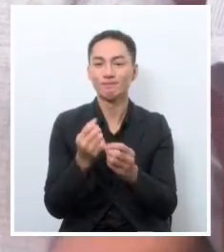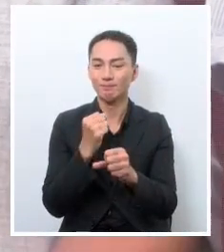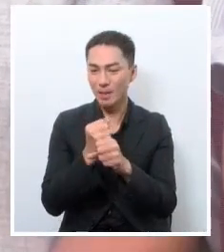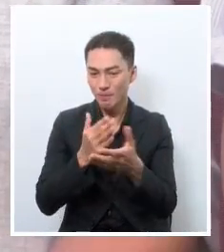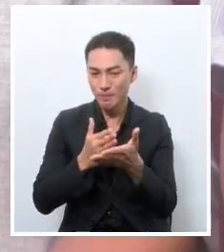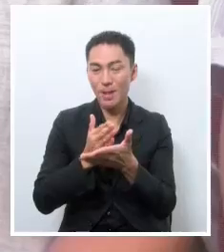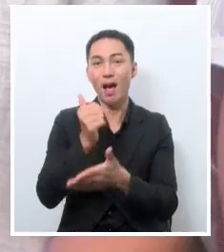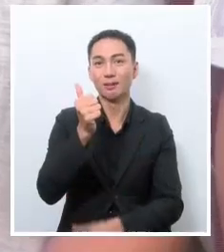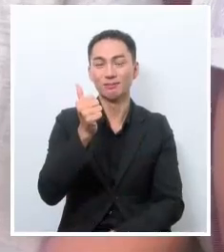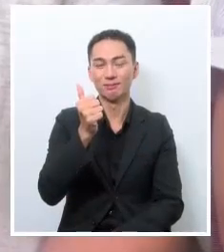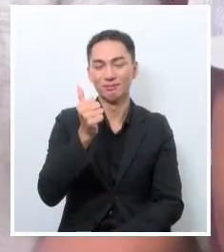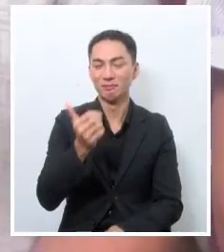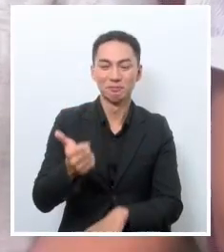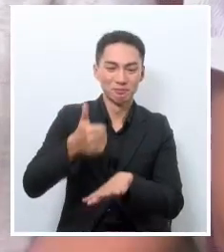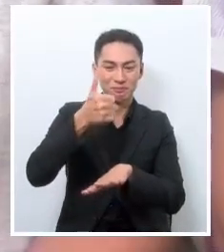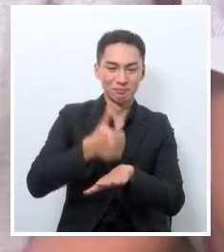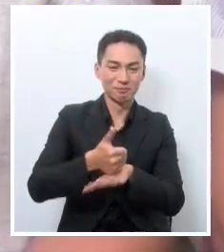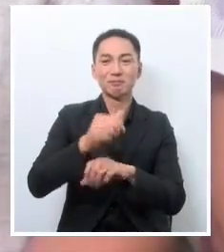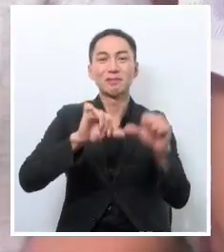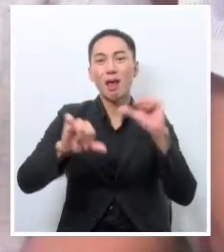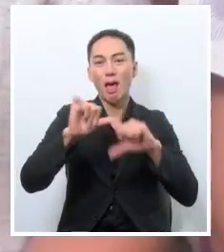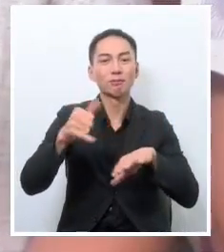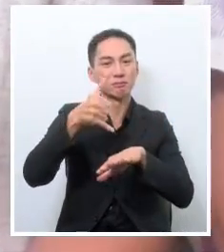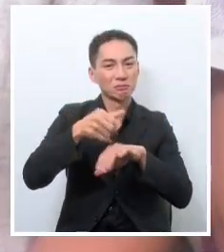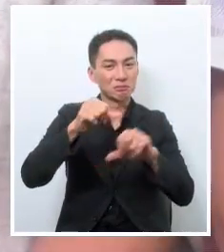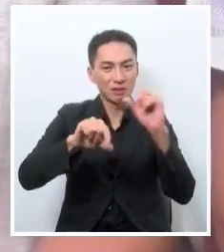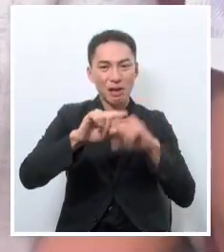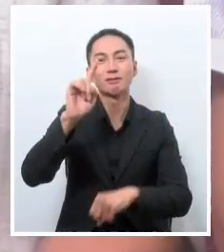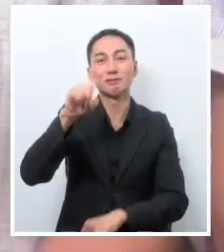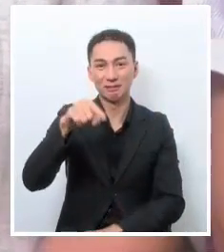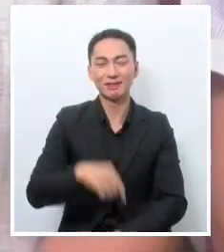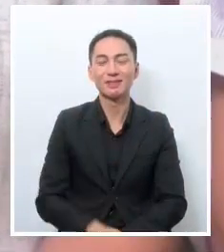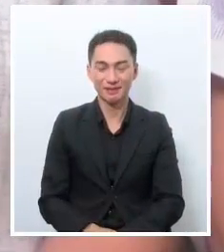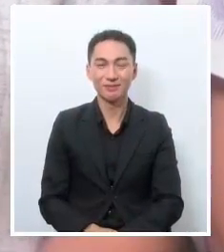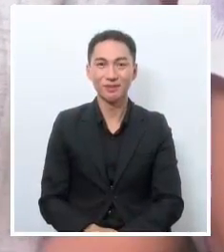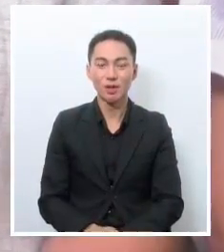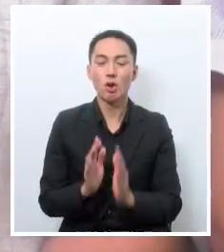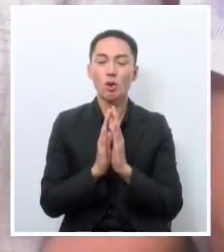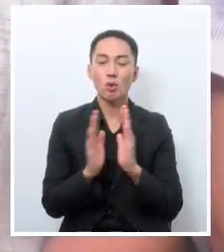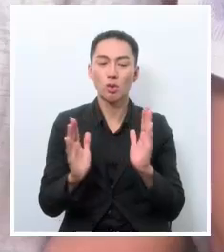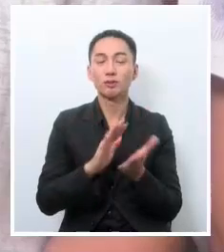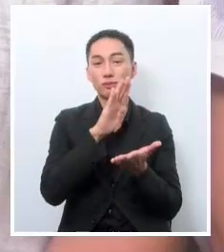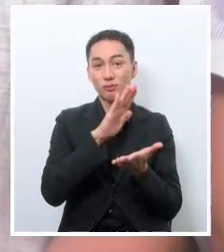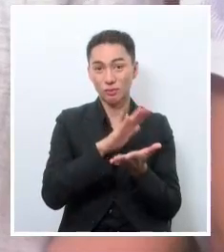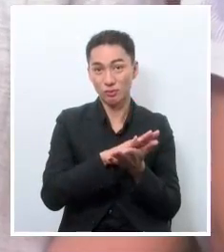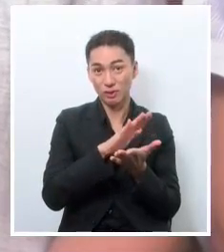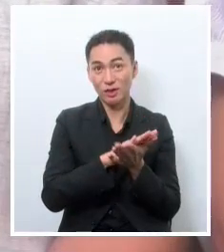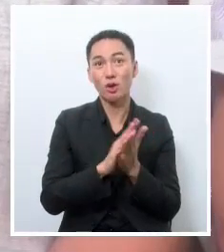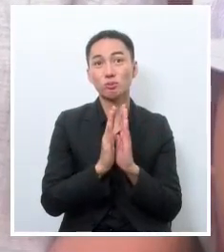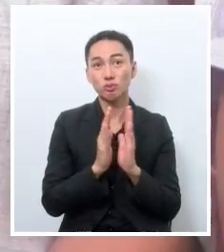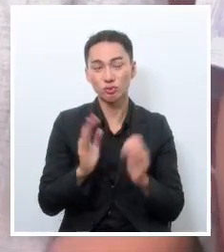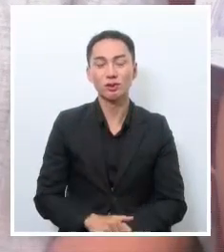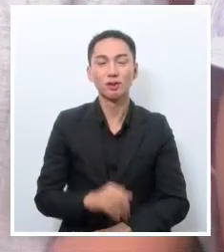สำเร็จแล้วก็ขึ้นไปยืนบนเวทีอันทรงเกียรตินี้ได้ค่ะแล้วก็ต้องขอขอบพระคุณโรงเรียนนะคะแล้วก็สพมกท 1นะคะแล้วก็